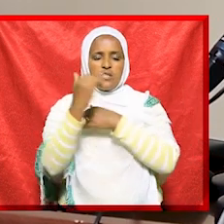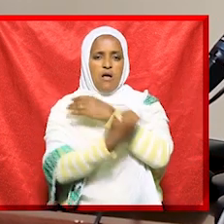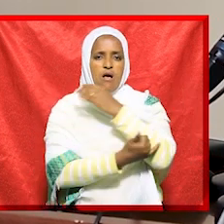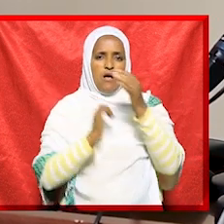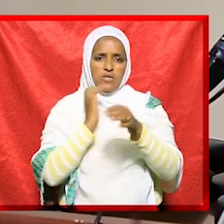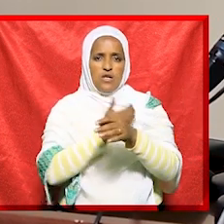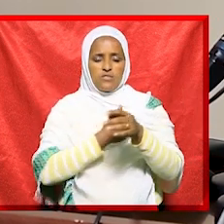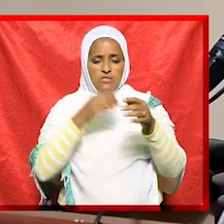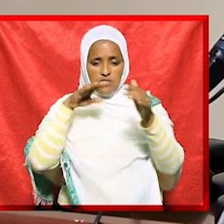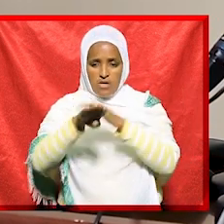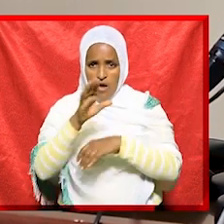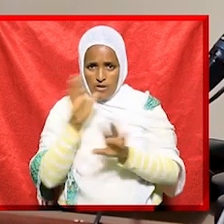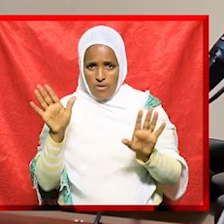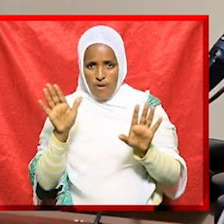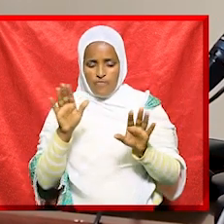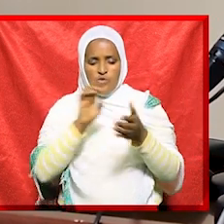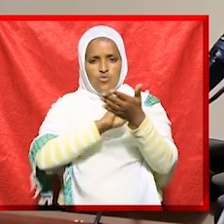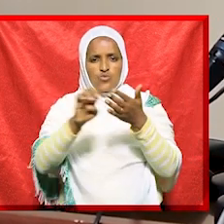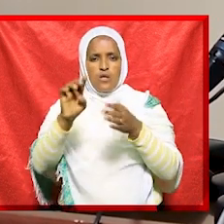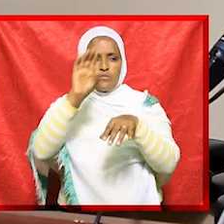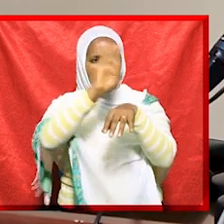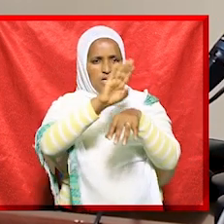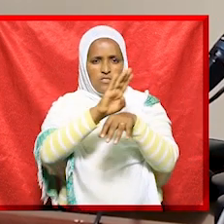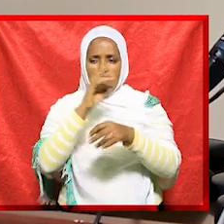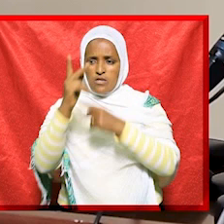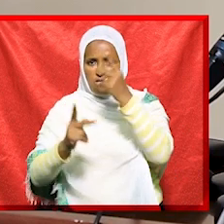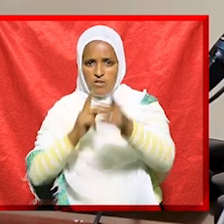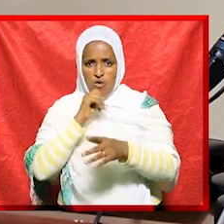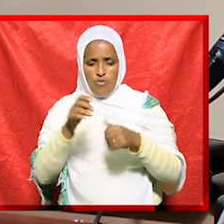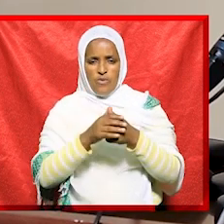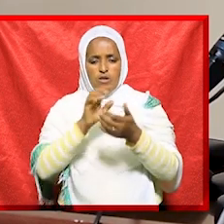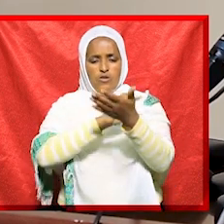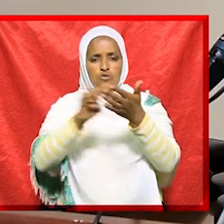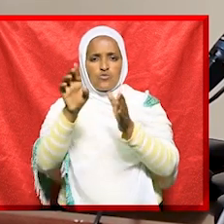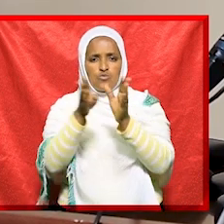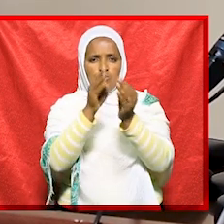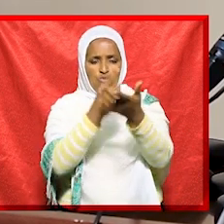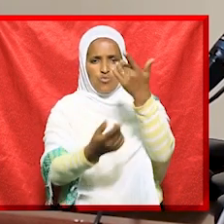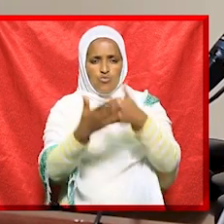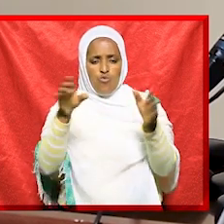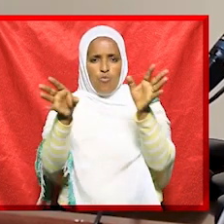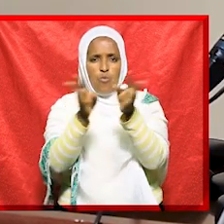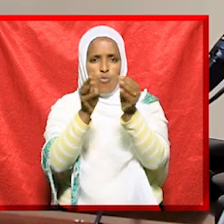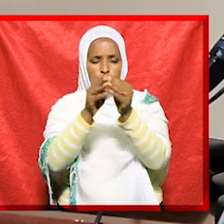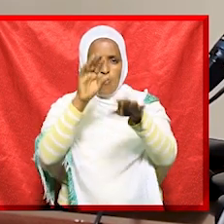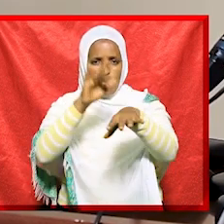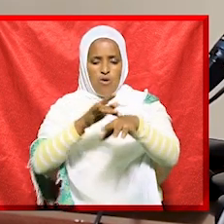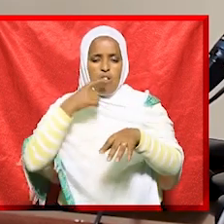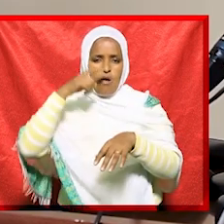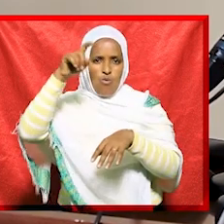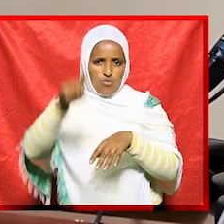ቅድስት ሀገራችን ኢትዮጵያ እንዳይገባ ቅዱሳት መካናትንም እንዳይጎበኝ ቅዱስ ሲኖዶስ በመልአተ